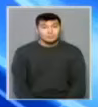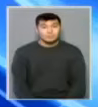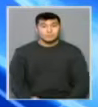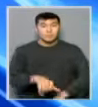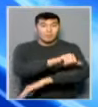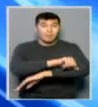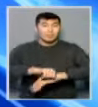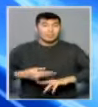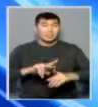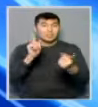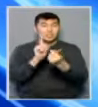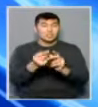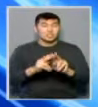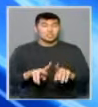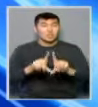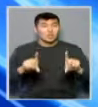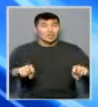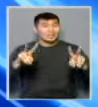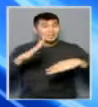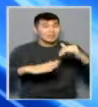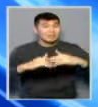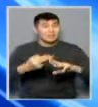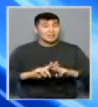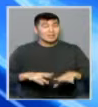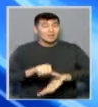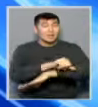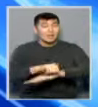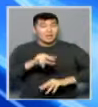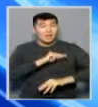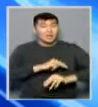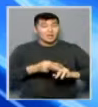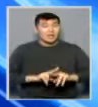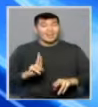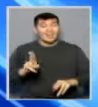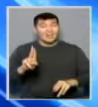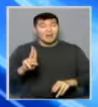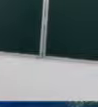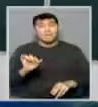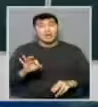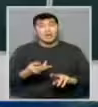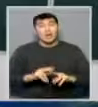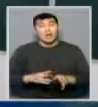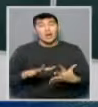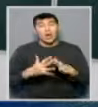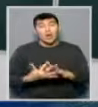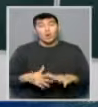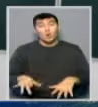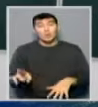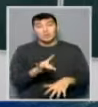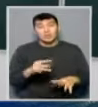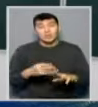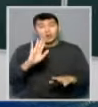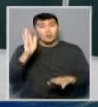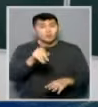пограничники встретились со школьниками специалисты департамента пограничной службы кнб посетили школы города и районов они рассказали